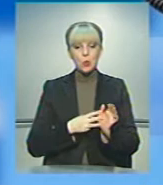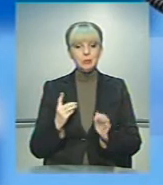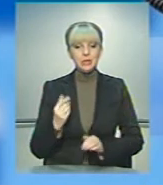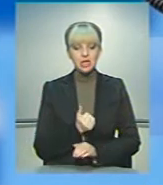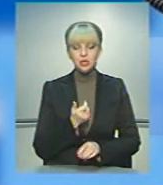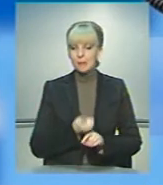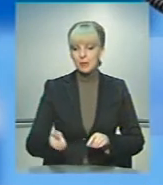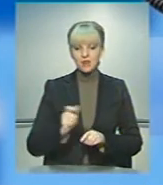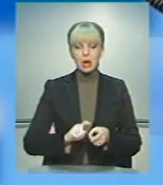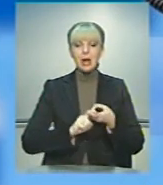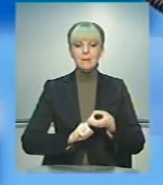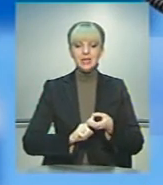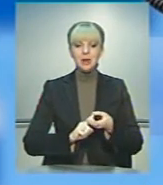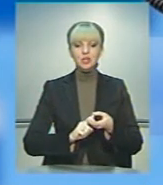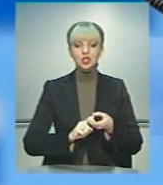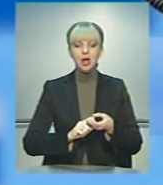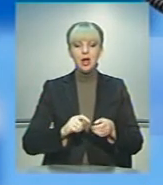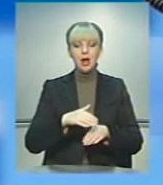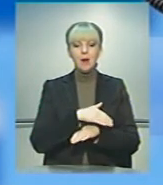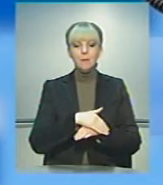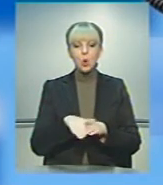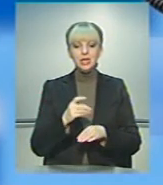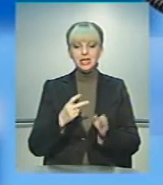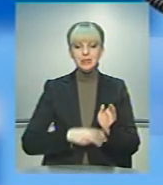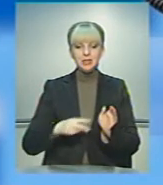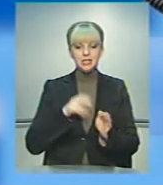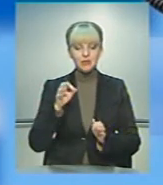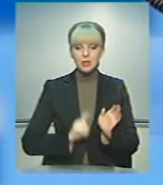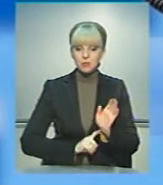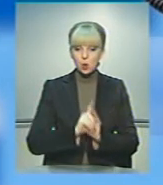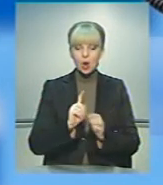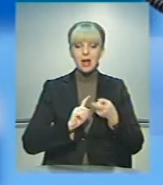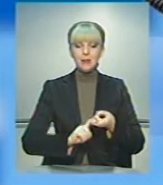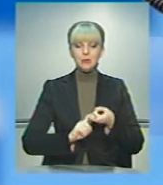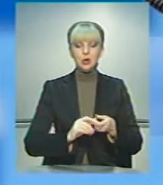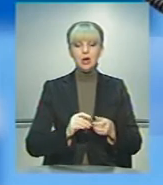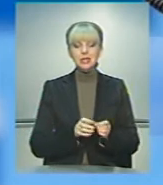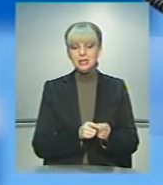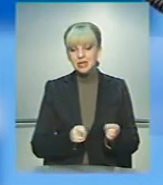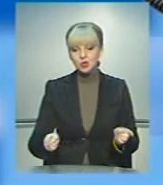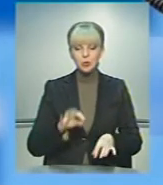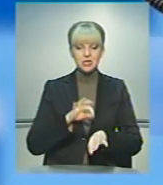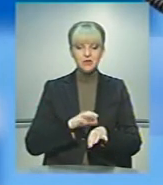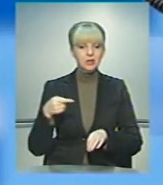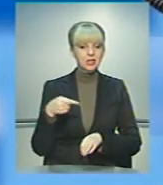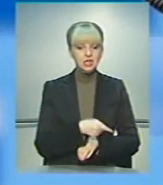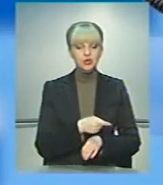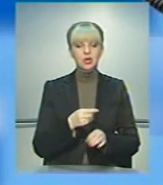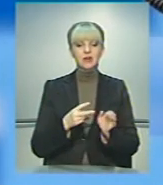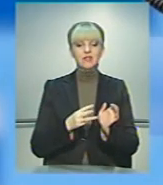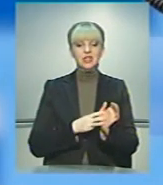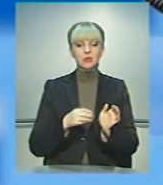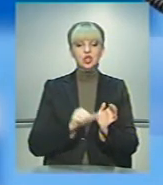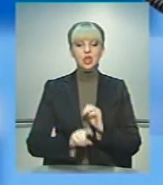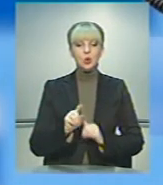тижні перевищили епідемічний поріг на 77%. З початку епідемічного сезону захворіло